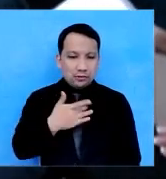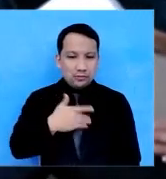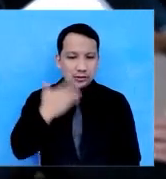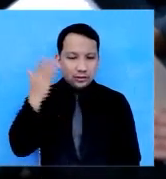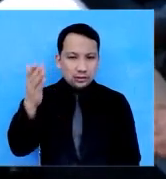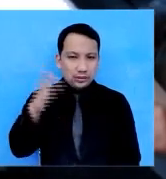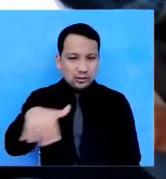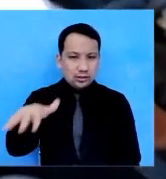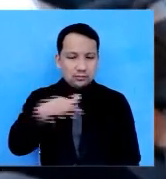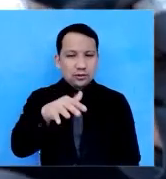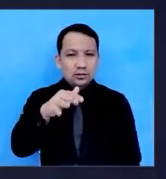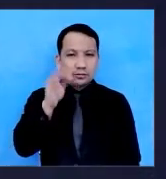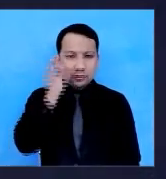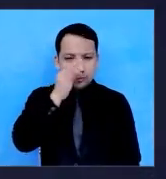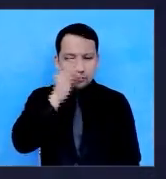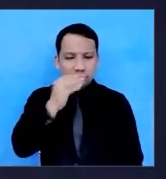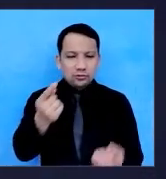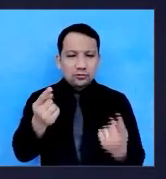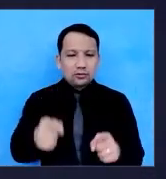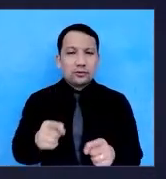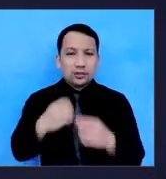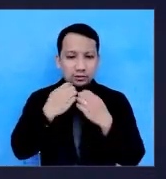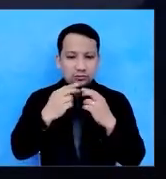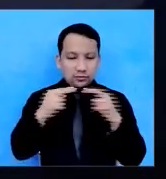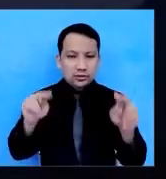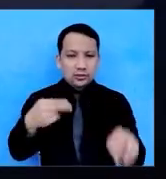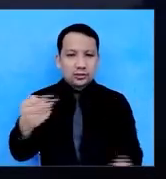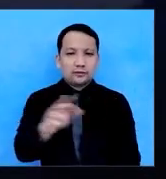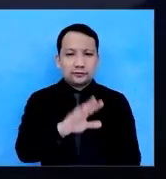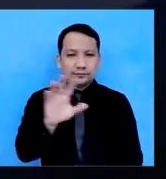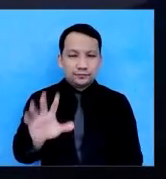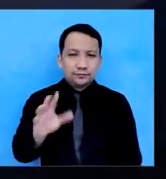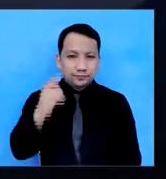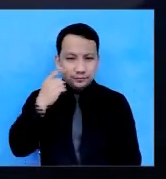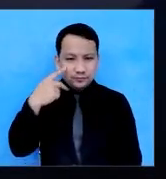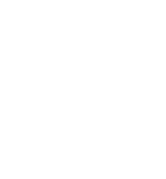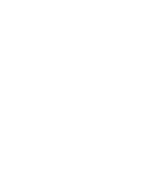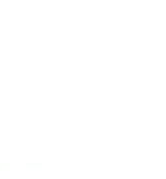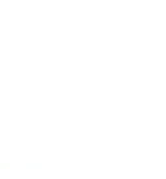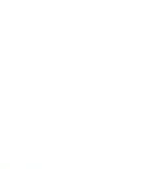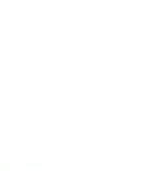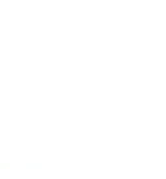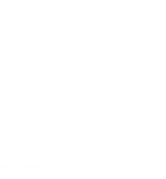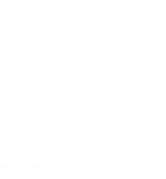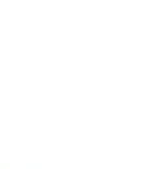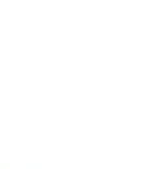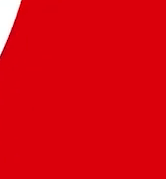ang epekto nito. Nagbabalita mula sa Frontline, Gerard De La Peña, News 5.